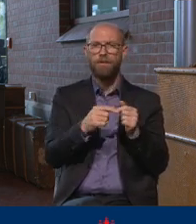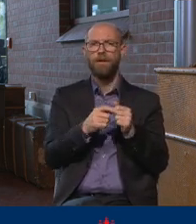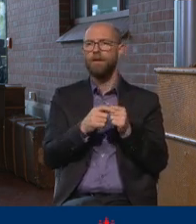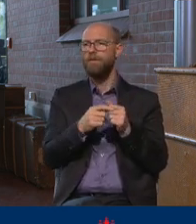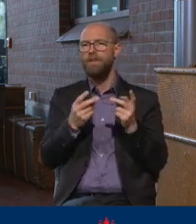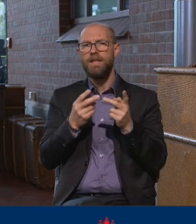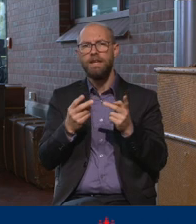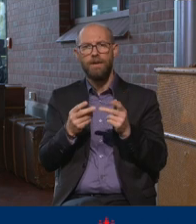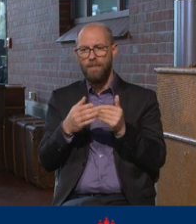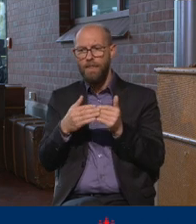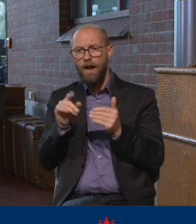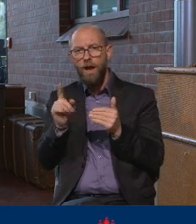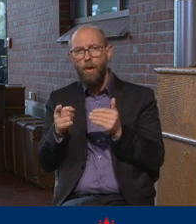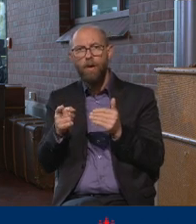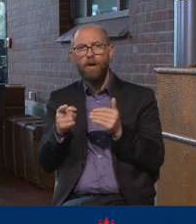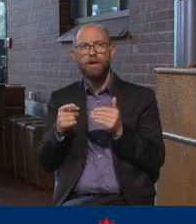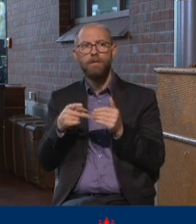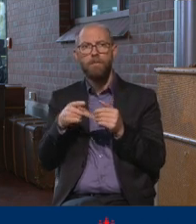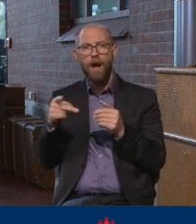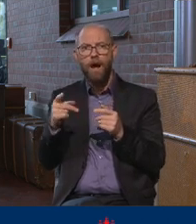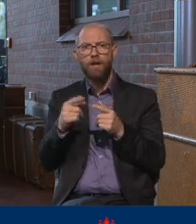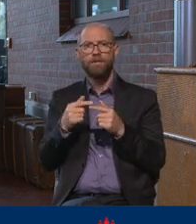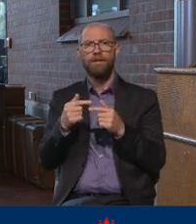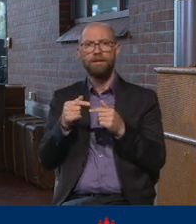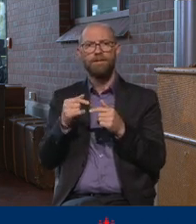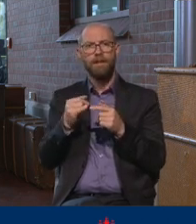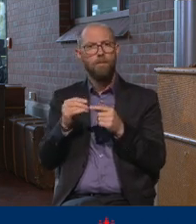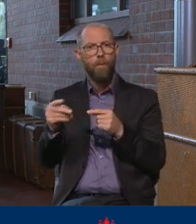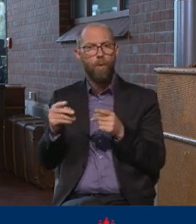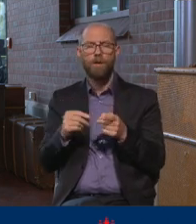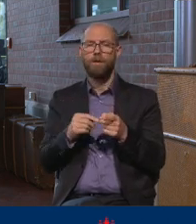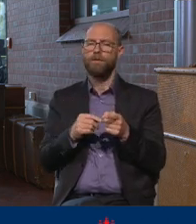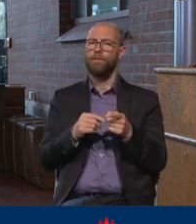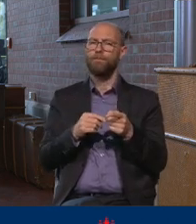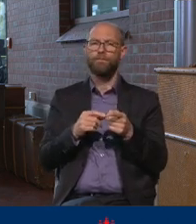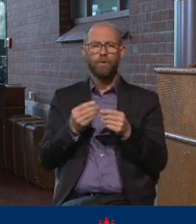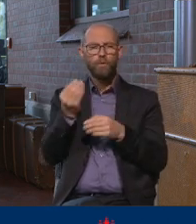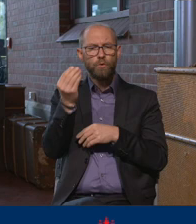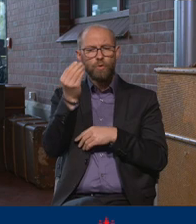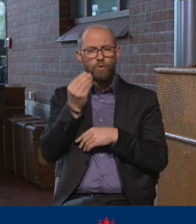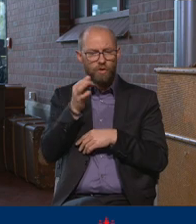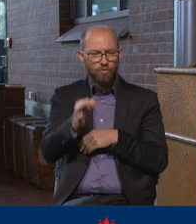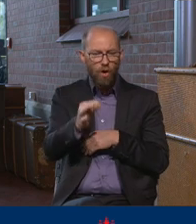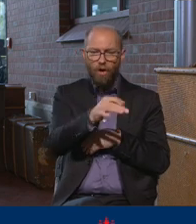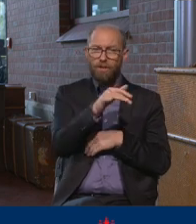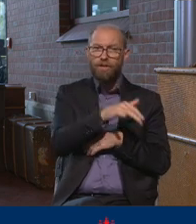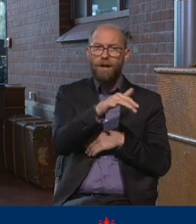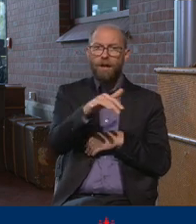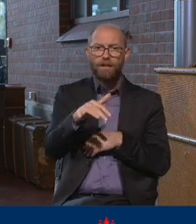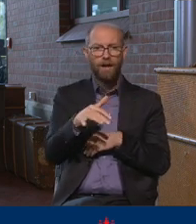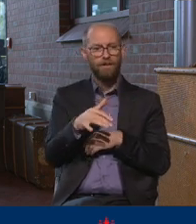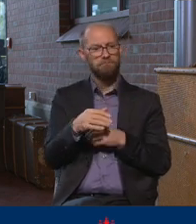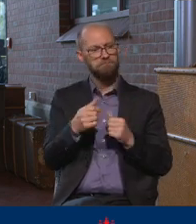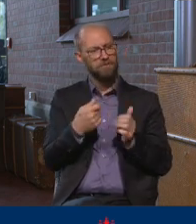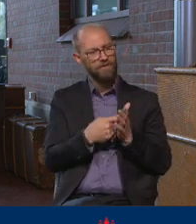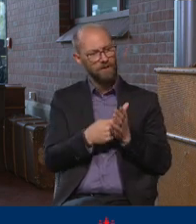relativer nachbarschaft das park in hammerbrook sind auch künstlerische oder private initiative zur zurückzuführen